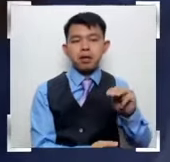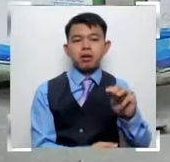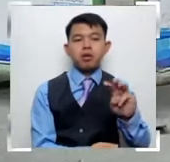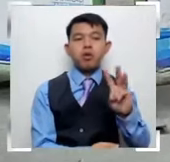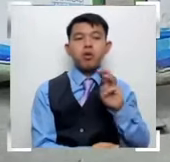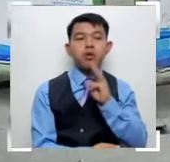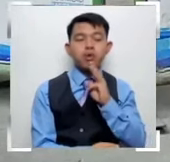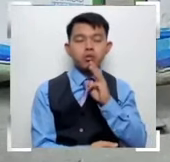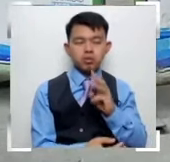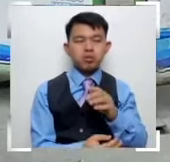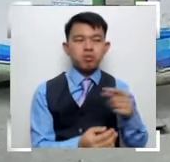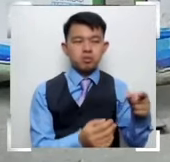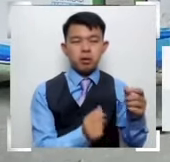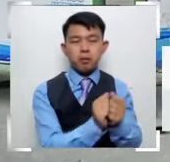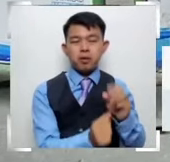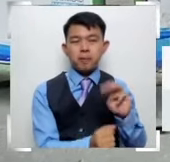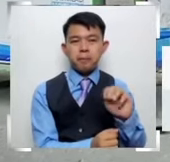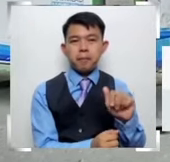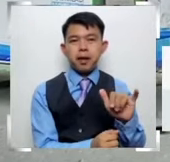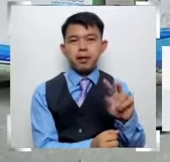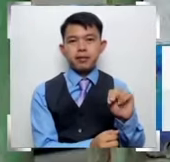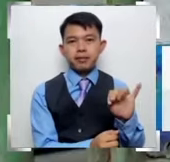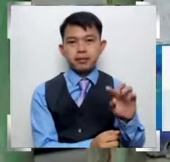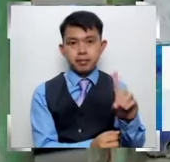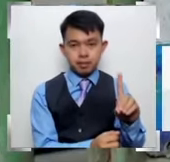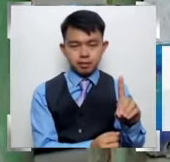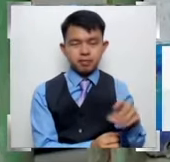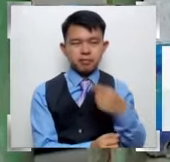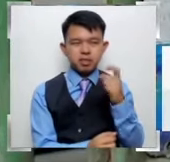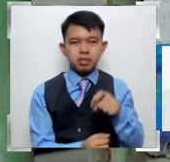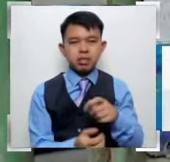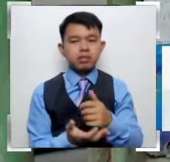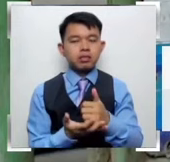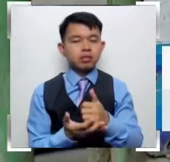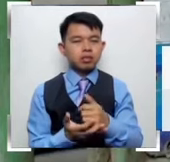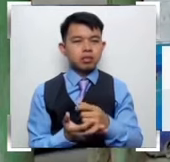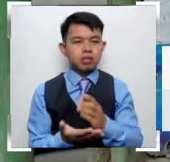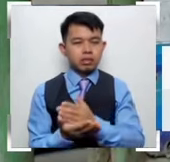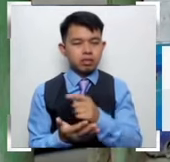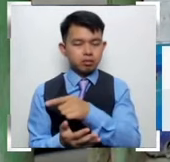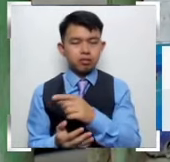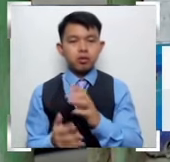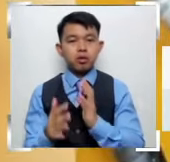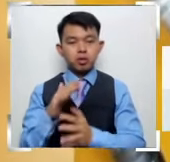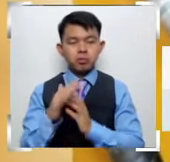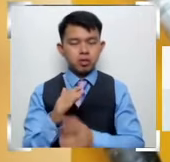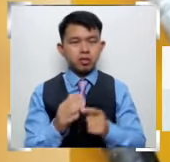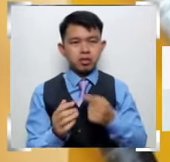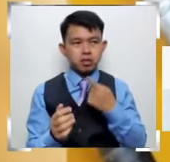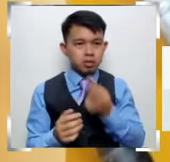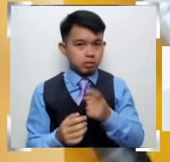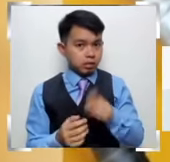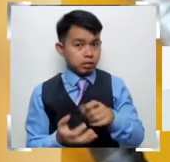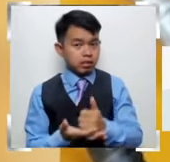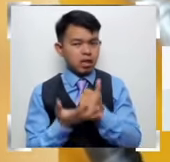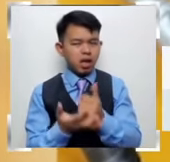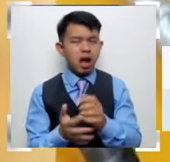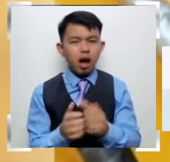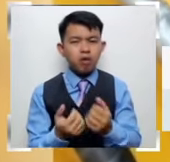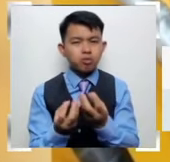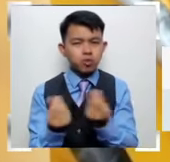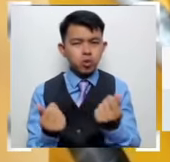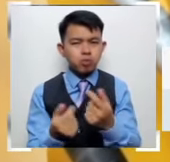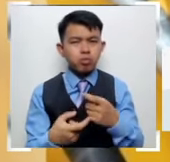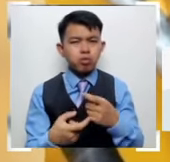customers. Nauna nang sinabi ng Maynilad na isa sa ginagawa para matugunan ang problema sa supply ng tubig ang malawakang